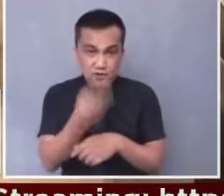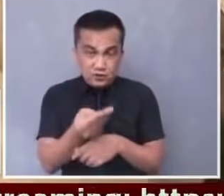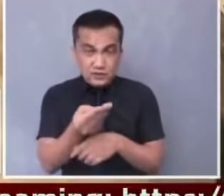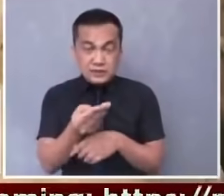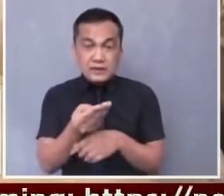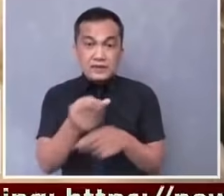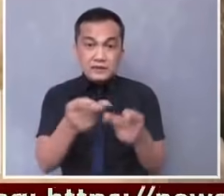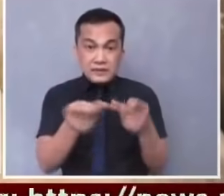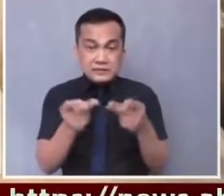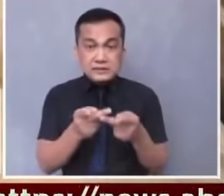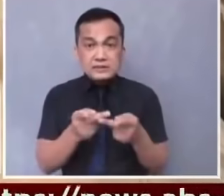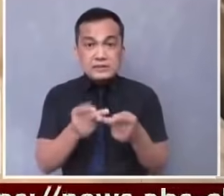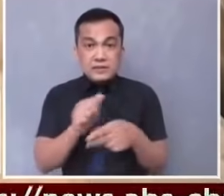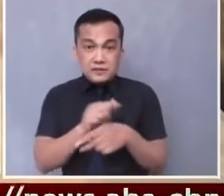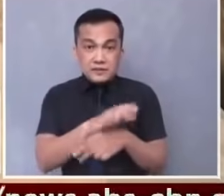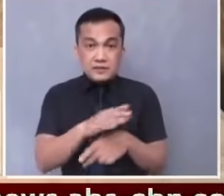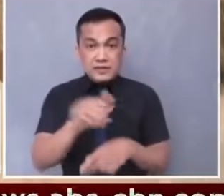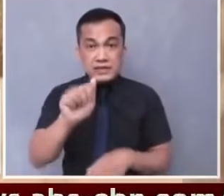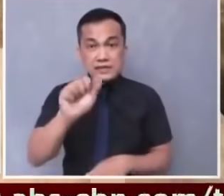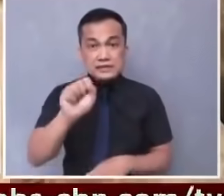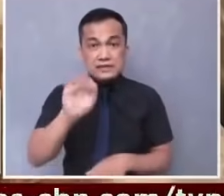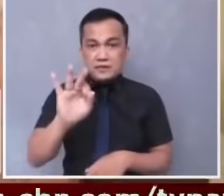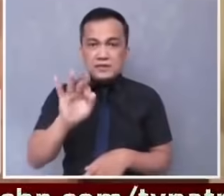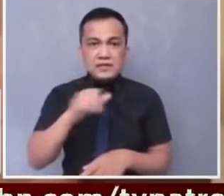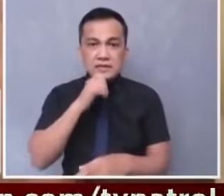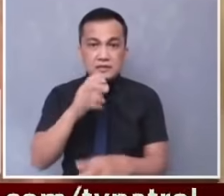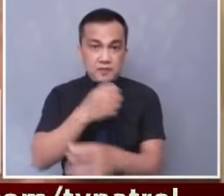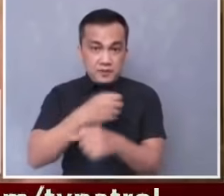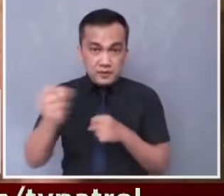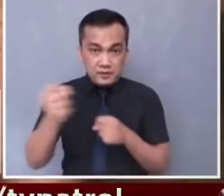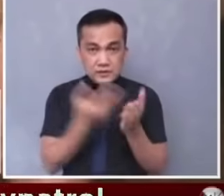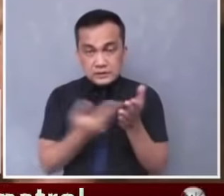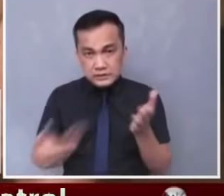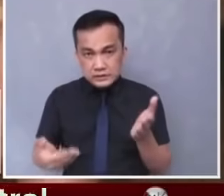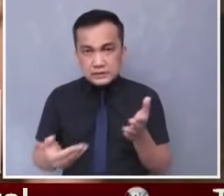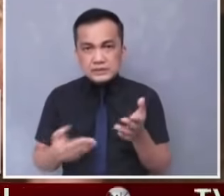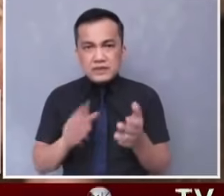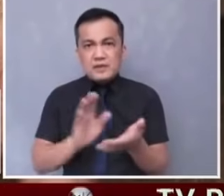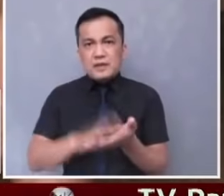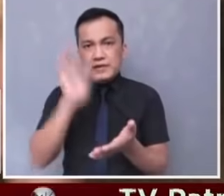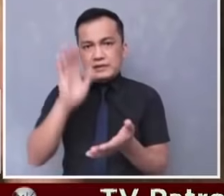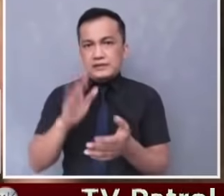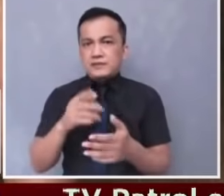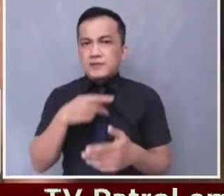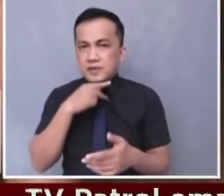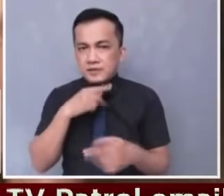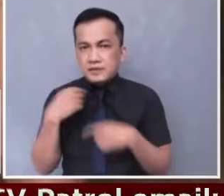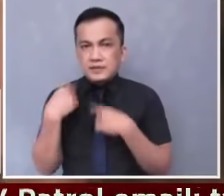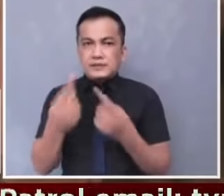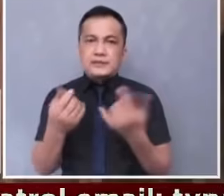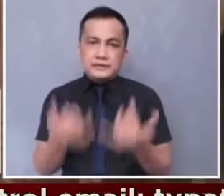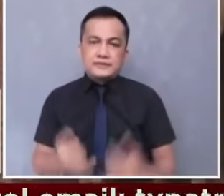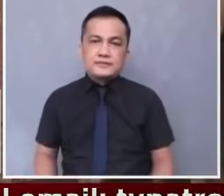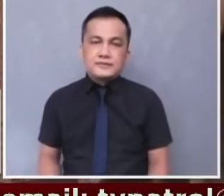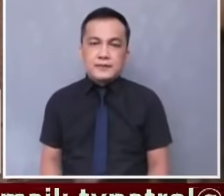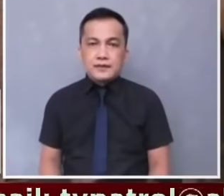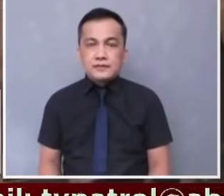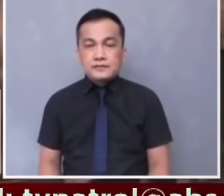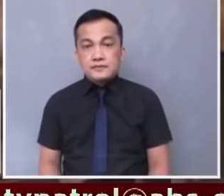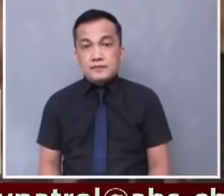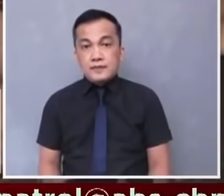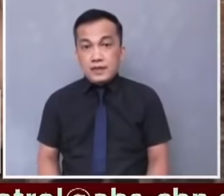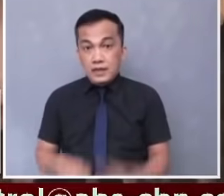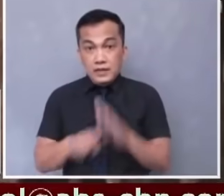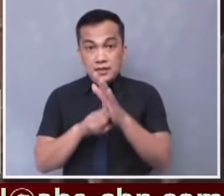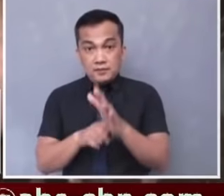fever, hindi pa rin nakababawi sa supply, kaya mataas pa rin ang presyo ng baboy sa ngayon. Halimbawa, kung ang biik